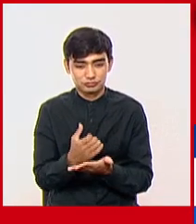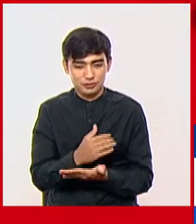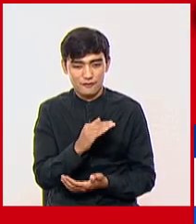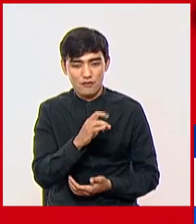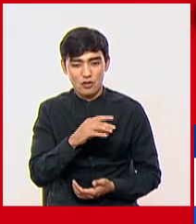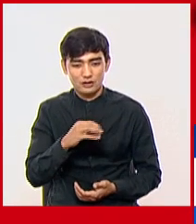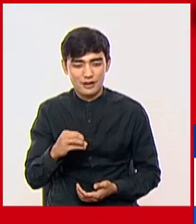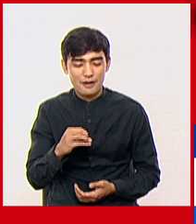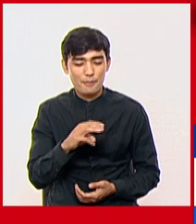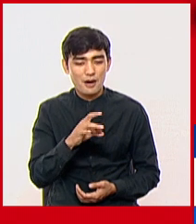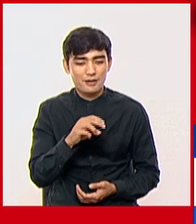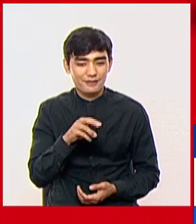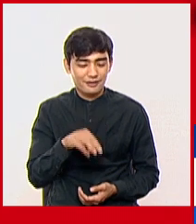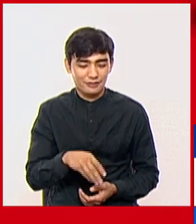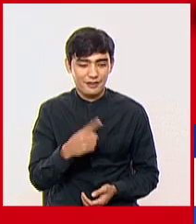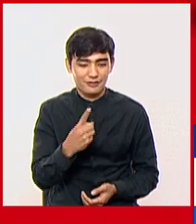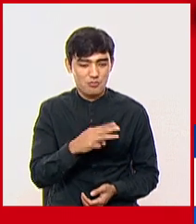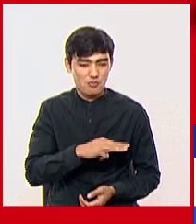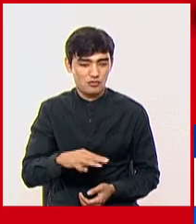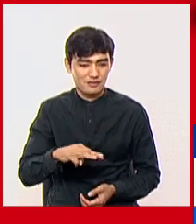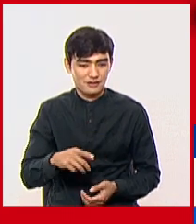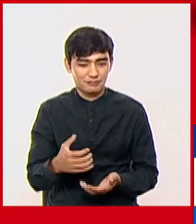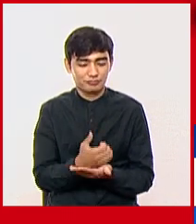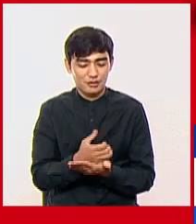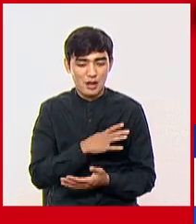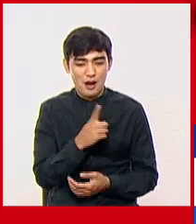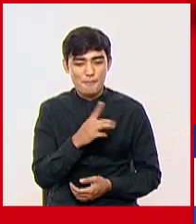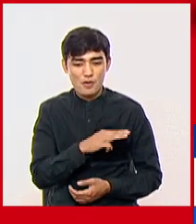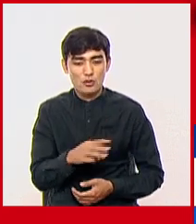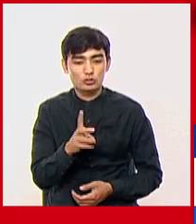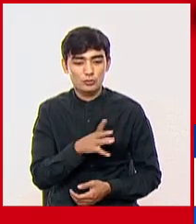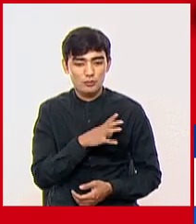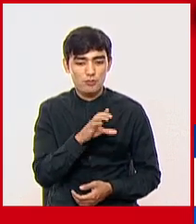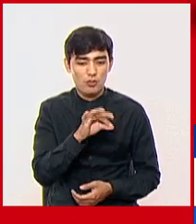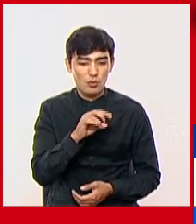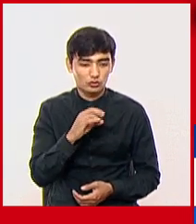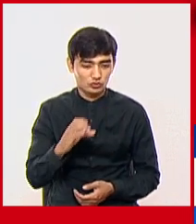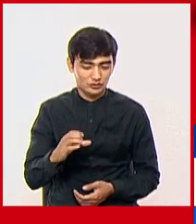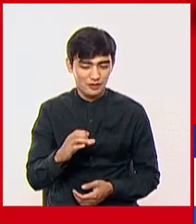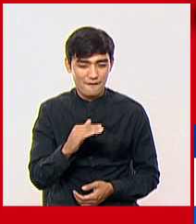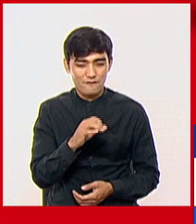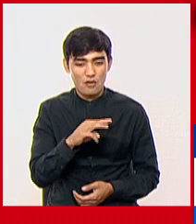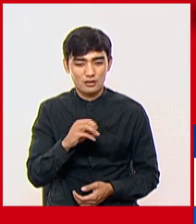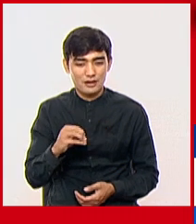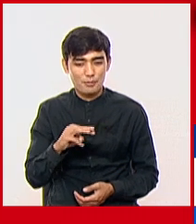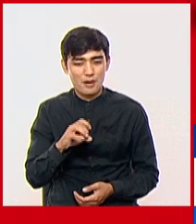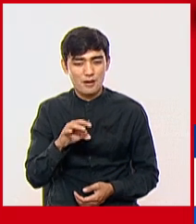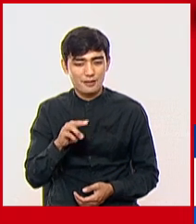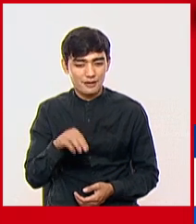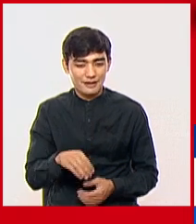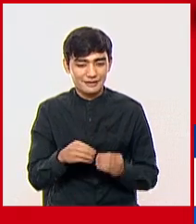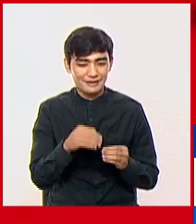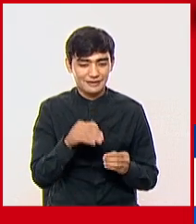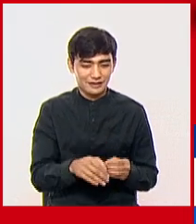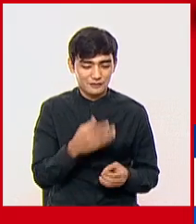Forte Market на сумму в 1 миллион тенге. А миллион счастливчиков получили бонусы Forte Market. 10 тысяч не упустили